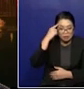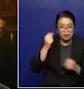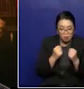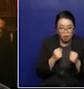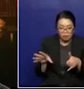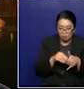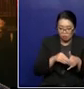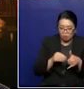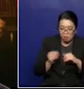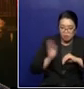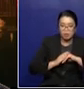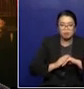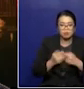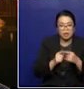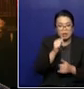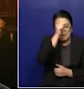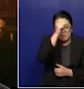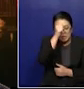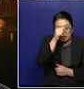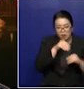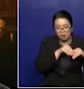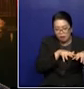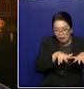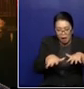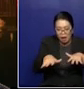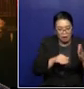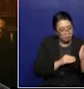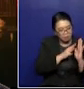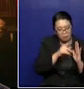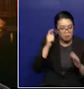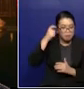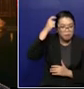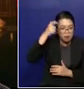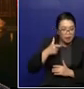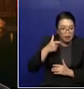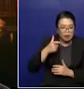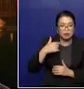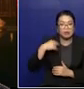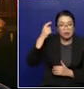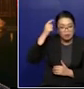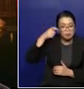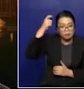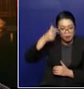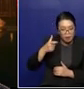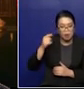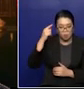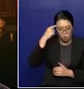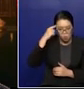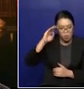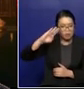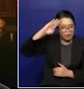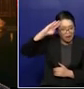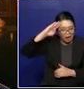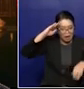แต่อินเดียติดโควิดแล้วคืออะไรเขาลามมาที่ประเทศต่างๆโดยเฉพาะพม่าฮะผมเข้าใจว่ารัฐบาลโดยเฉพาะทหารตม.น